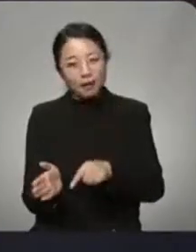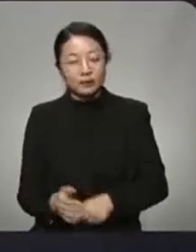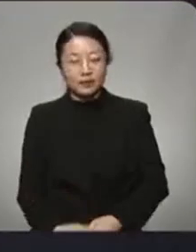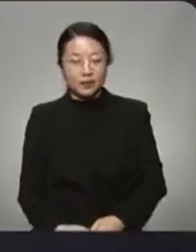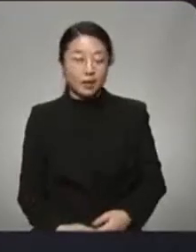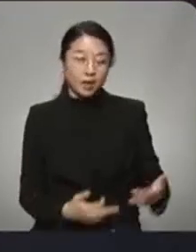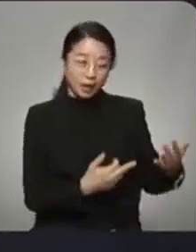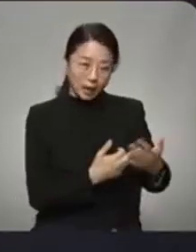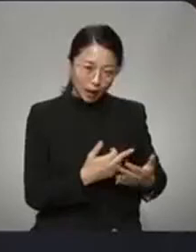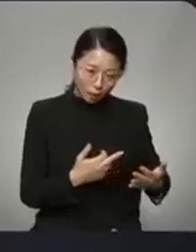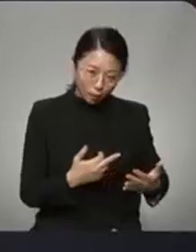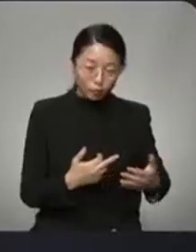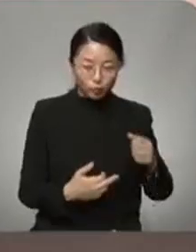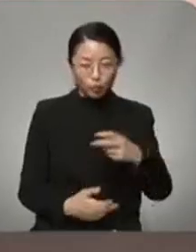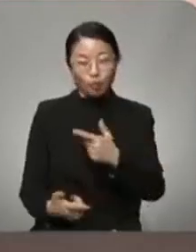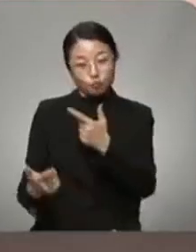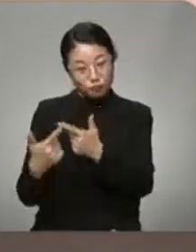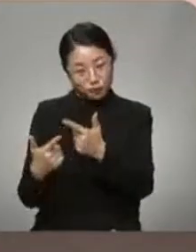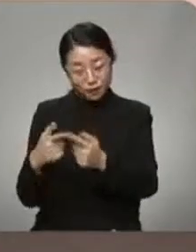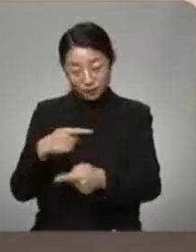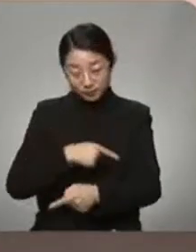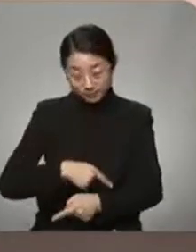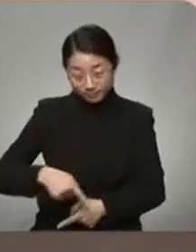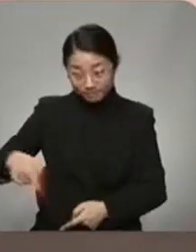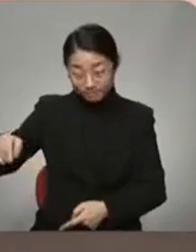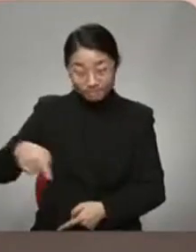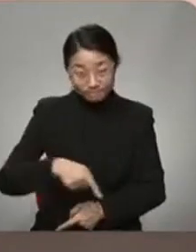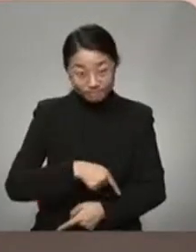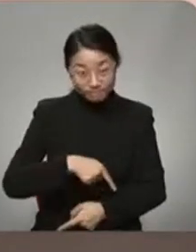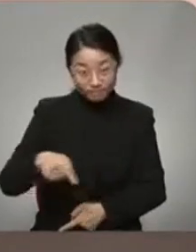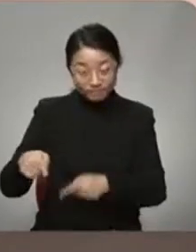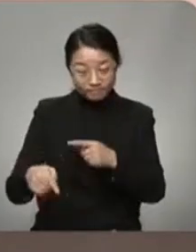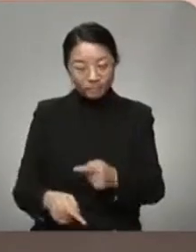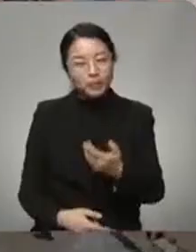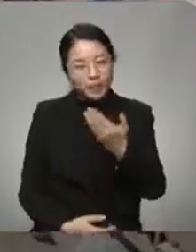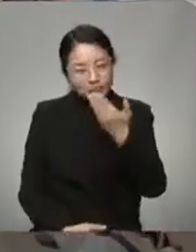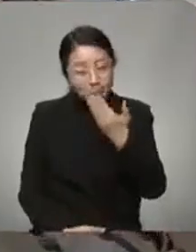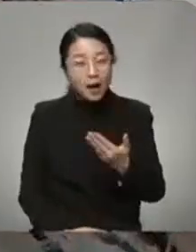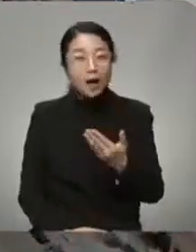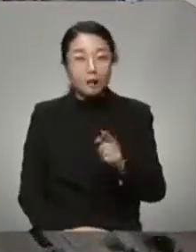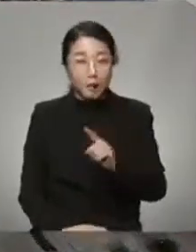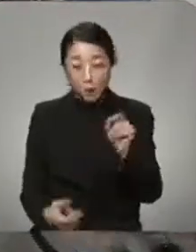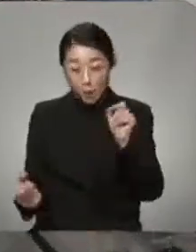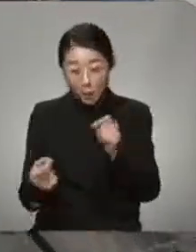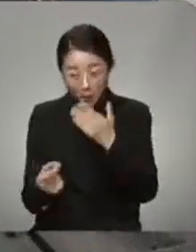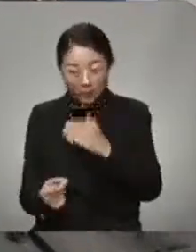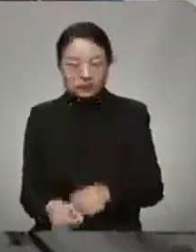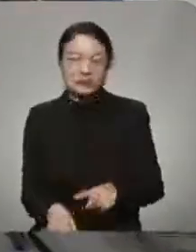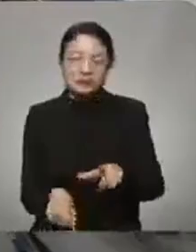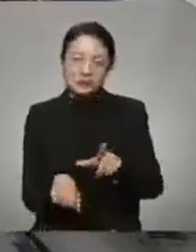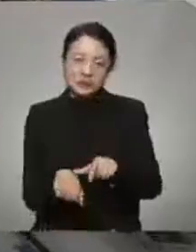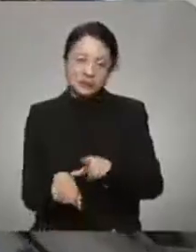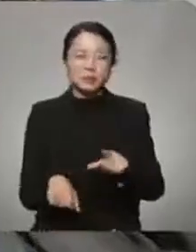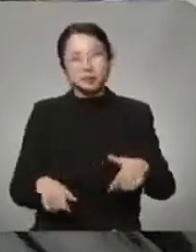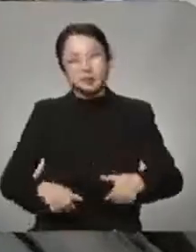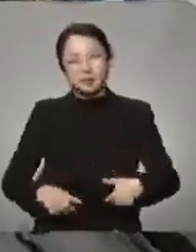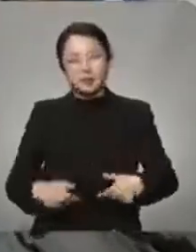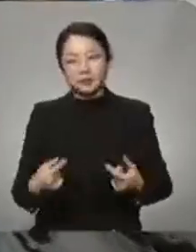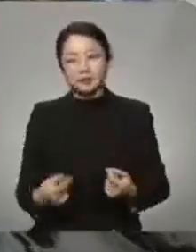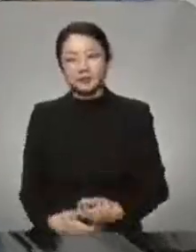동해안과 영남권을 잇는 혁신적인 철도망이란 기대를 충족하려면 더 많은 시간이 필요할